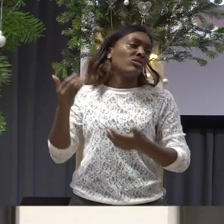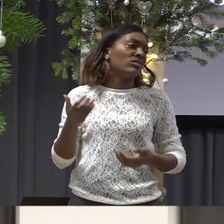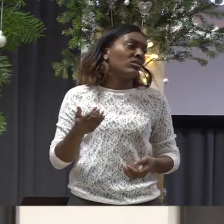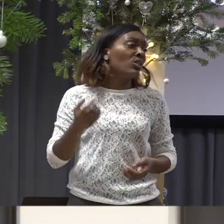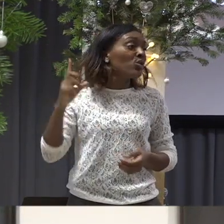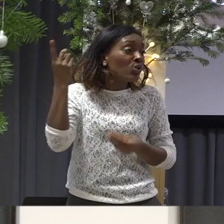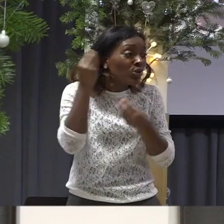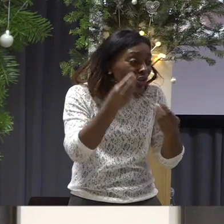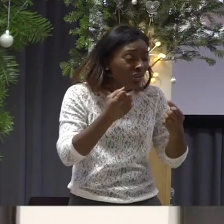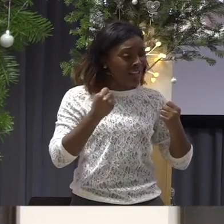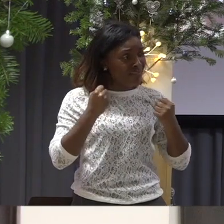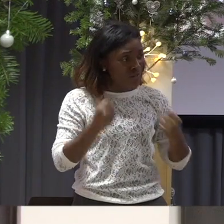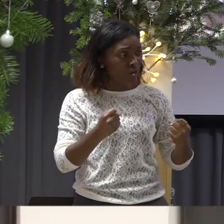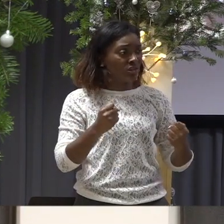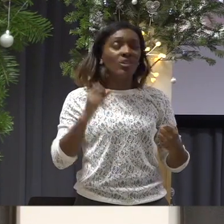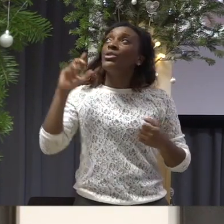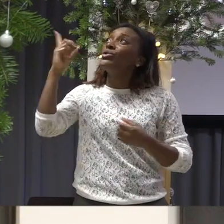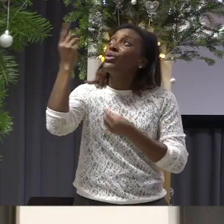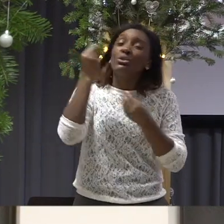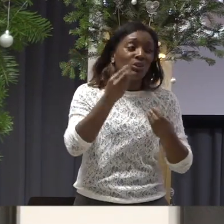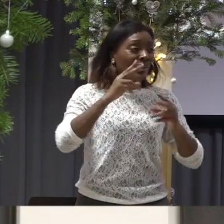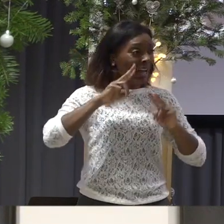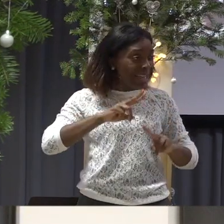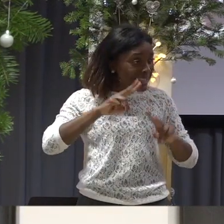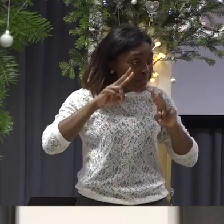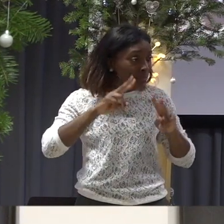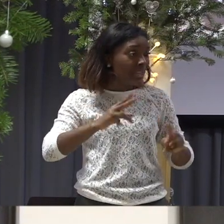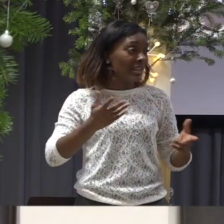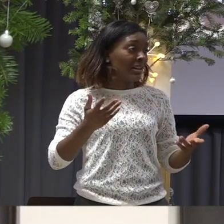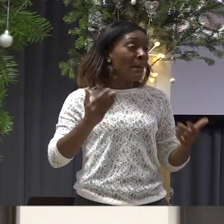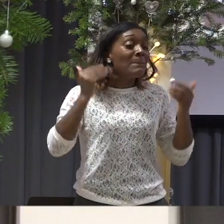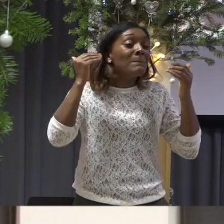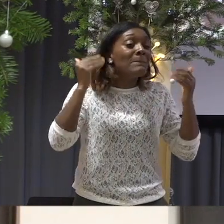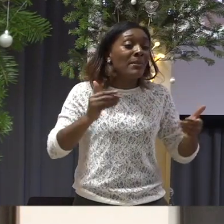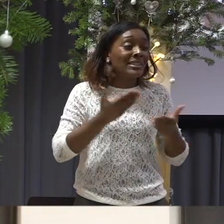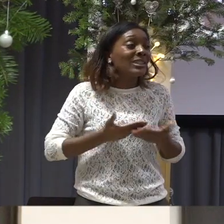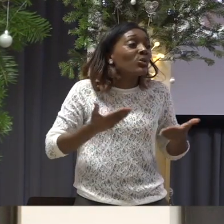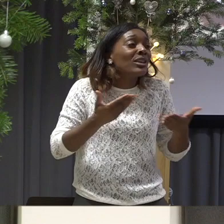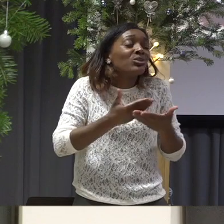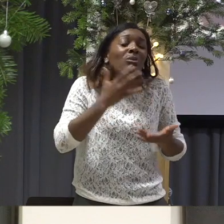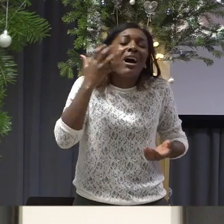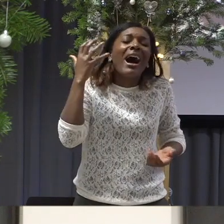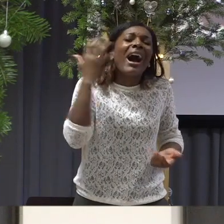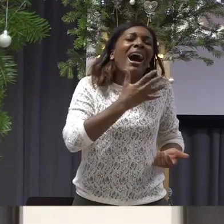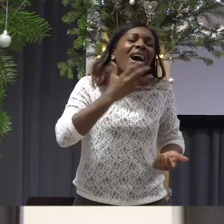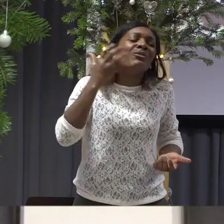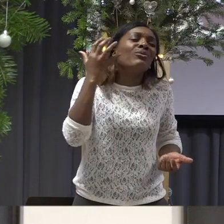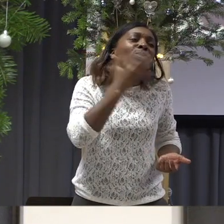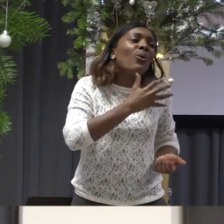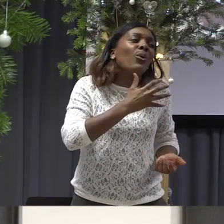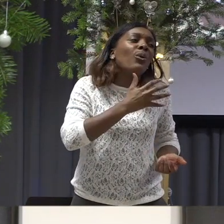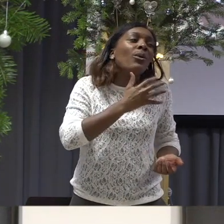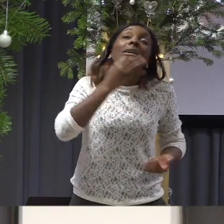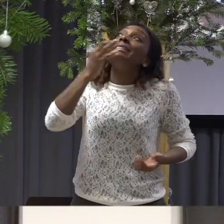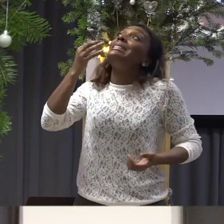Dieu te donne, pour les choses faciles ou difficiles qui t'arrivent, bénis l'Éternel. Bénis l'Éternel, parce qu'il est